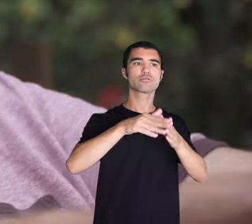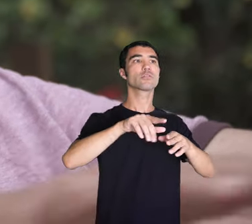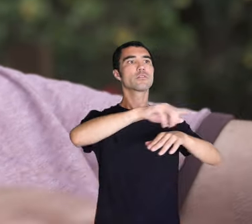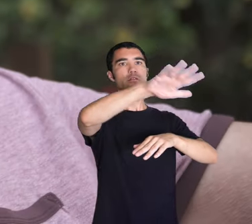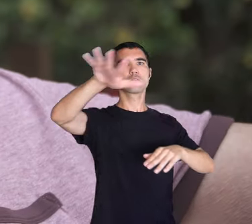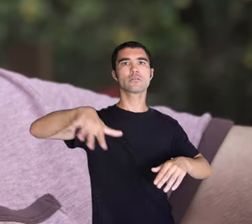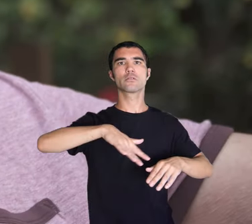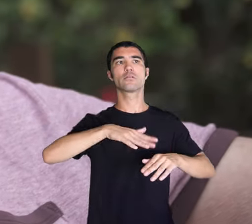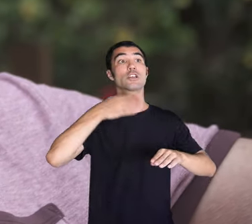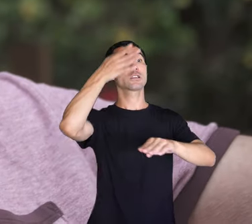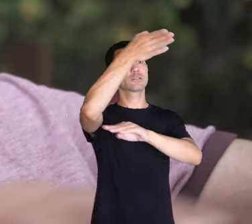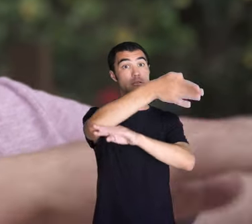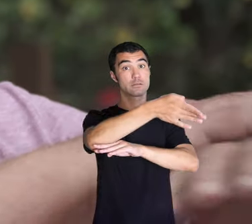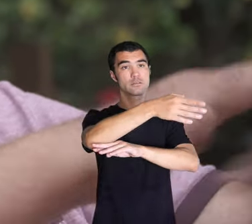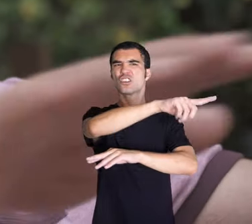estava preparat,